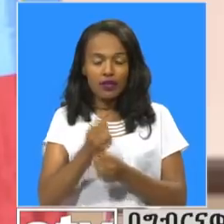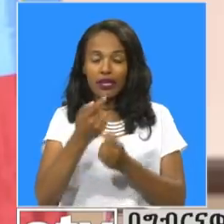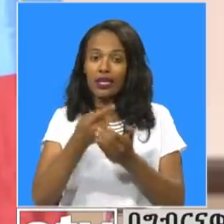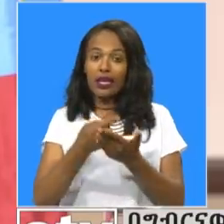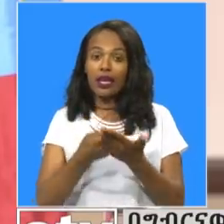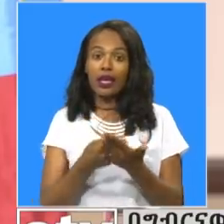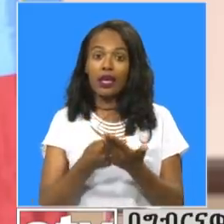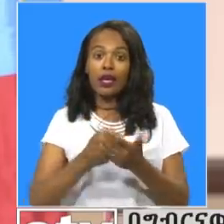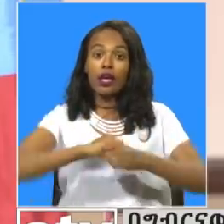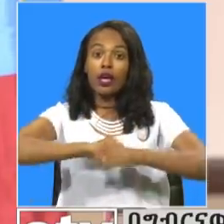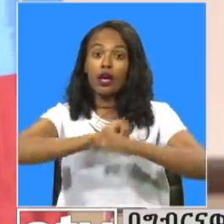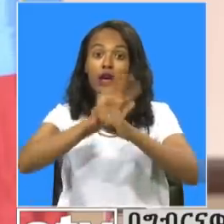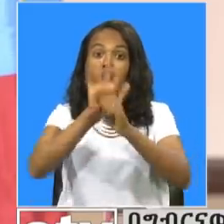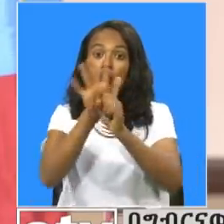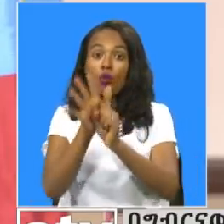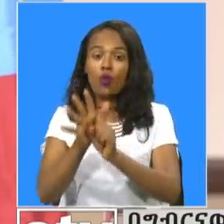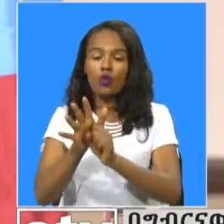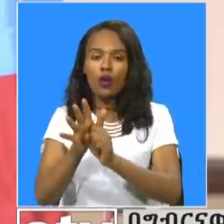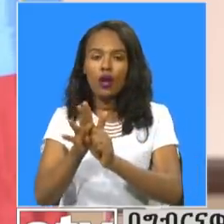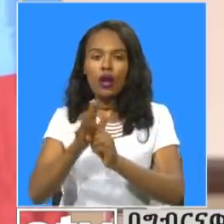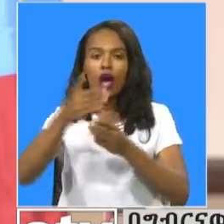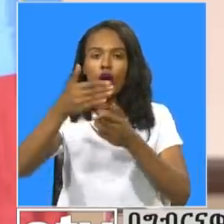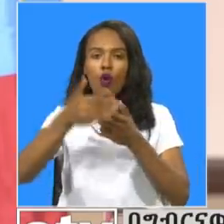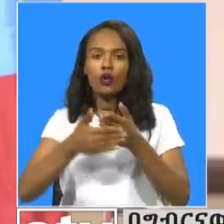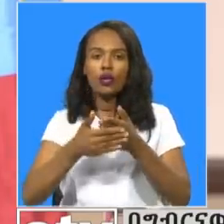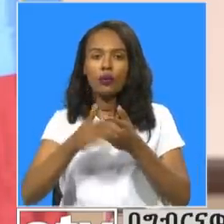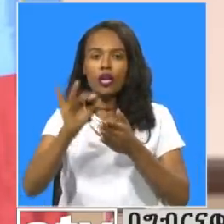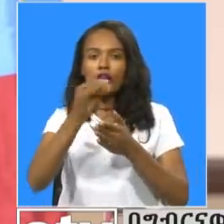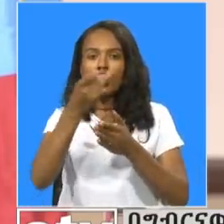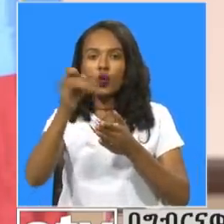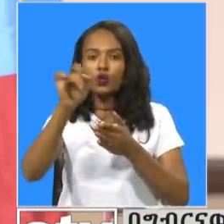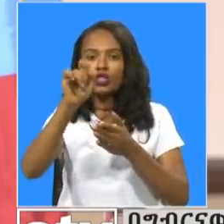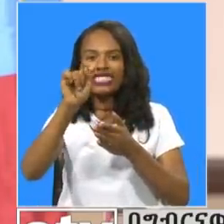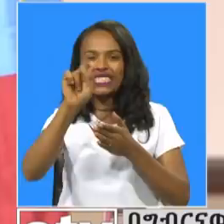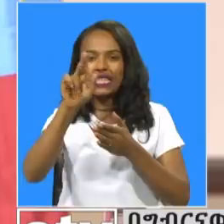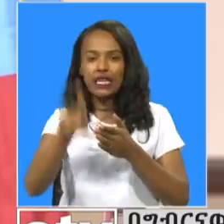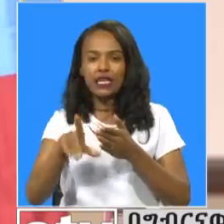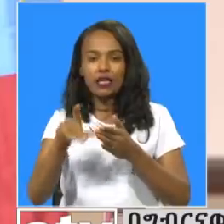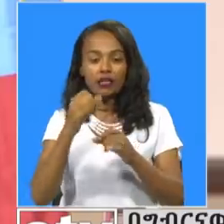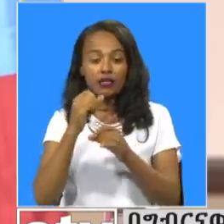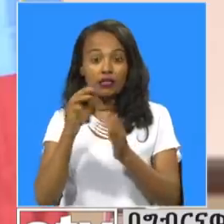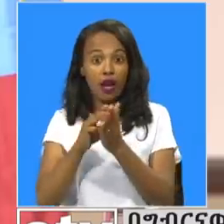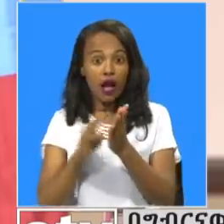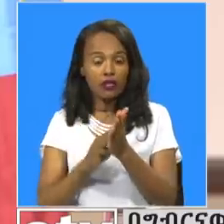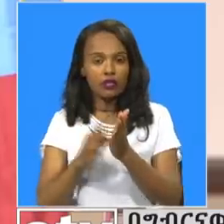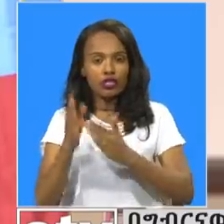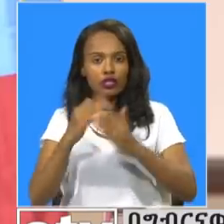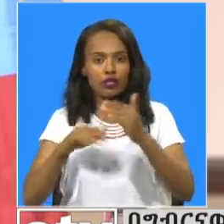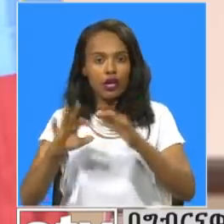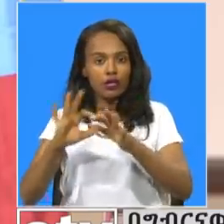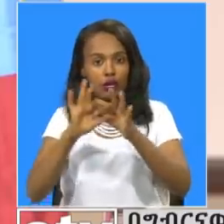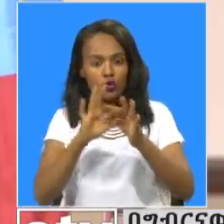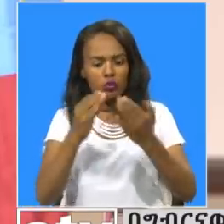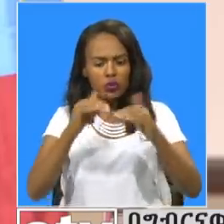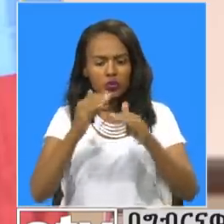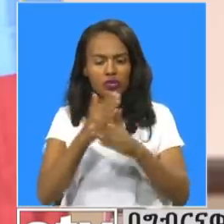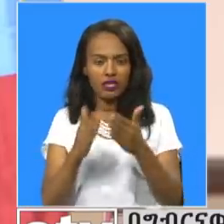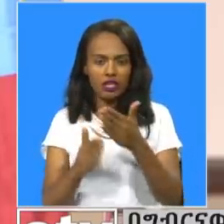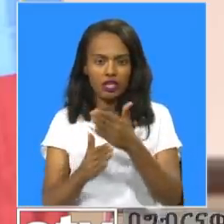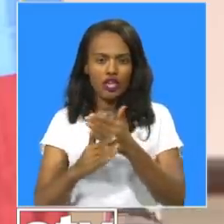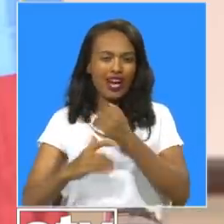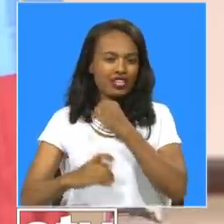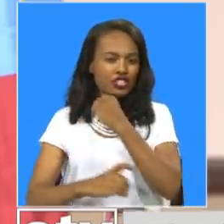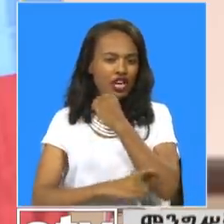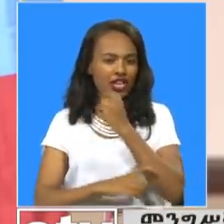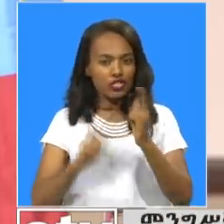ይሄ ከኮሮናና ከወደብ ከሎጂስቲክስ ስርዓት ውስንነት ጋር ተያይዞ በተወሰነ ደረጃ